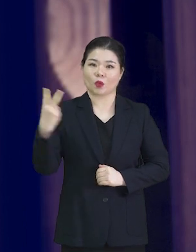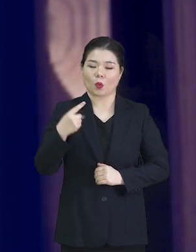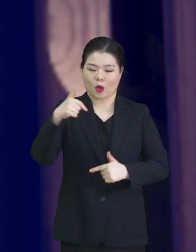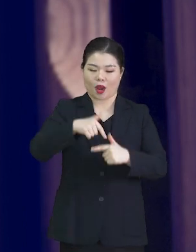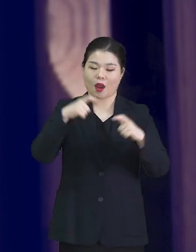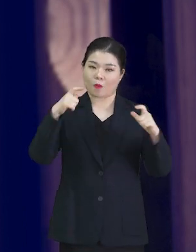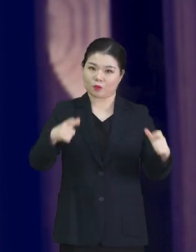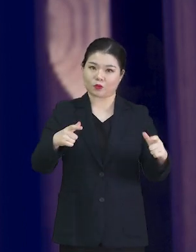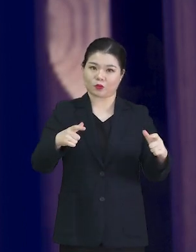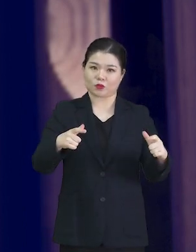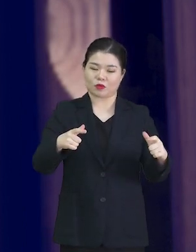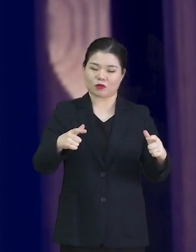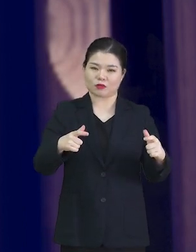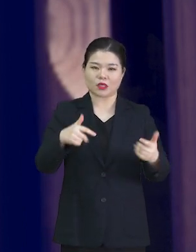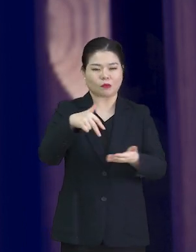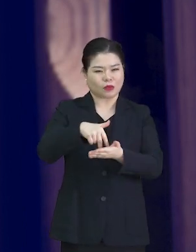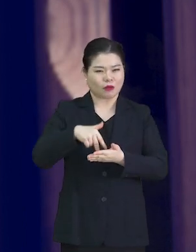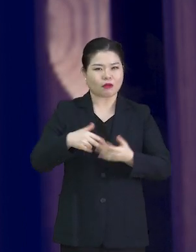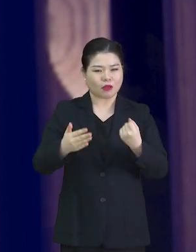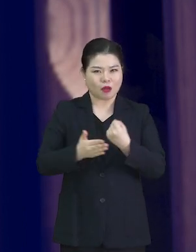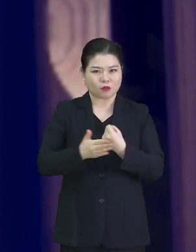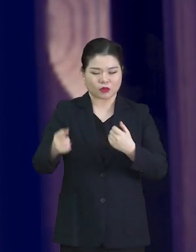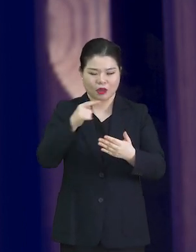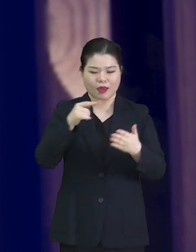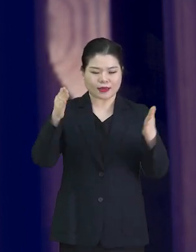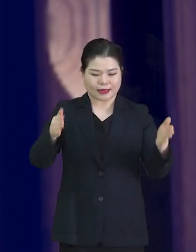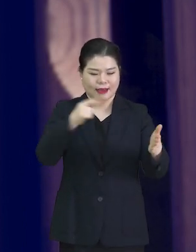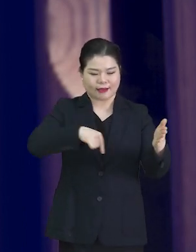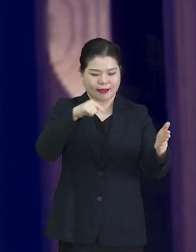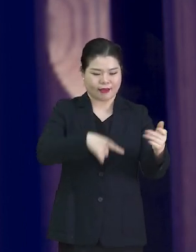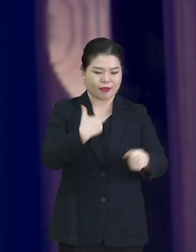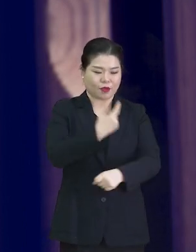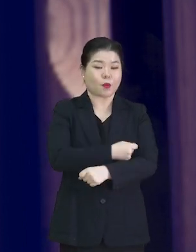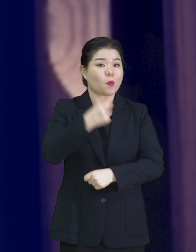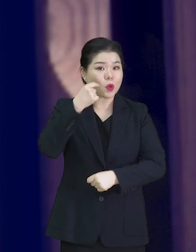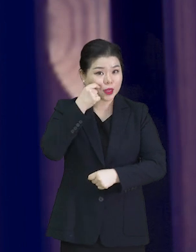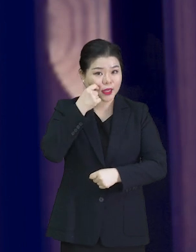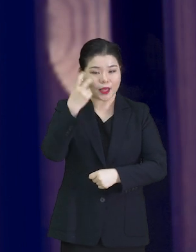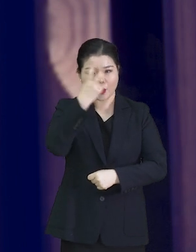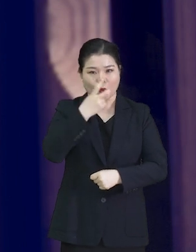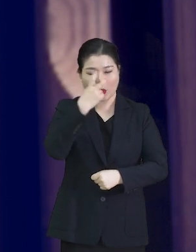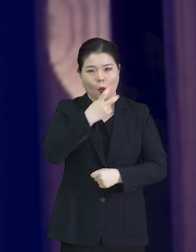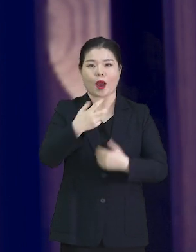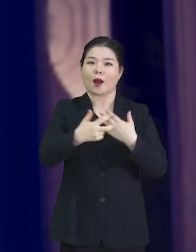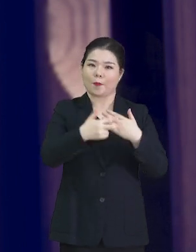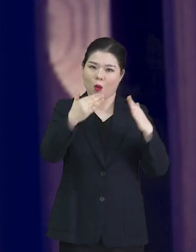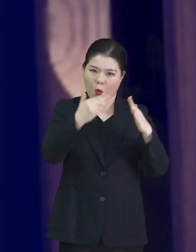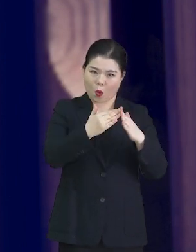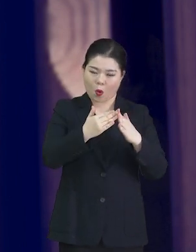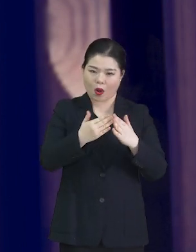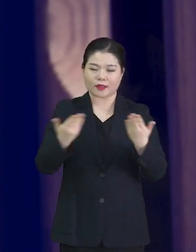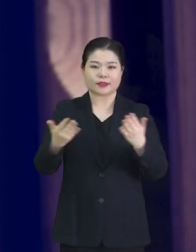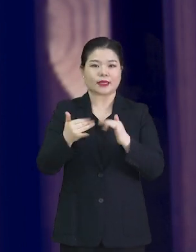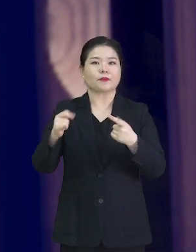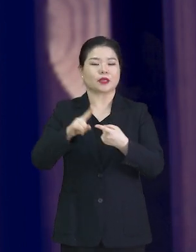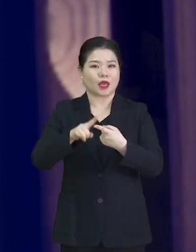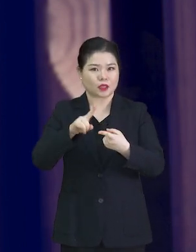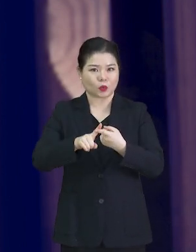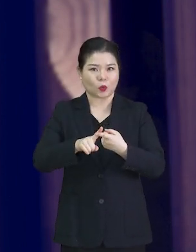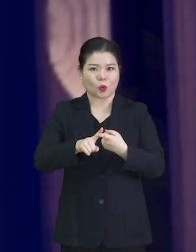우리 강남구는 사정상 기간 내 접종을 하지 못한 요양병원과 시설 대상자 50명에